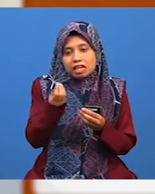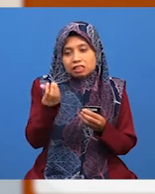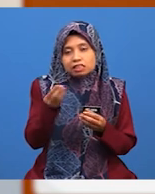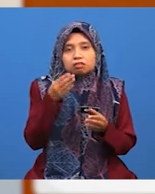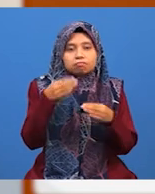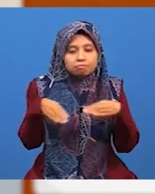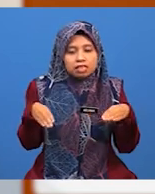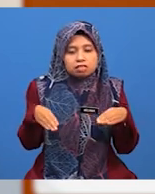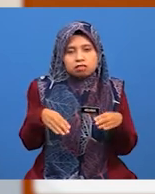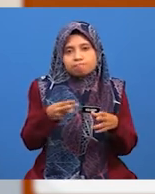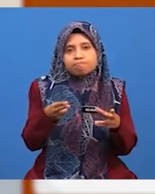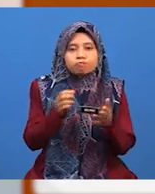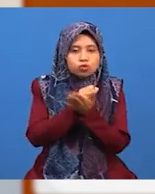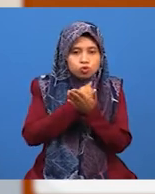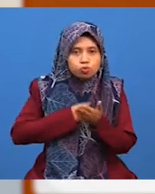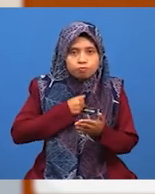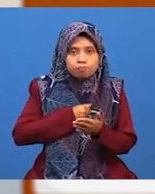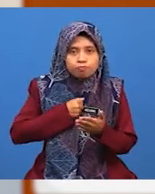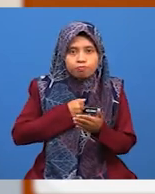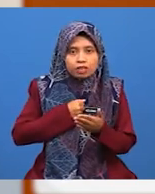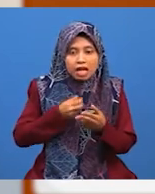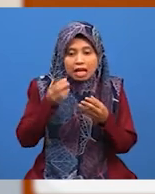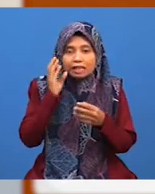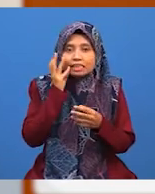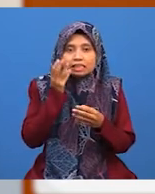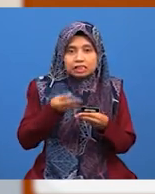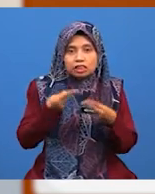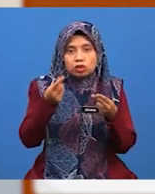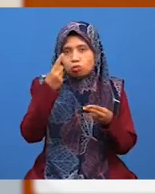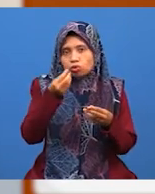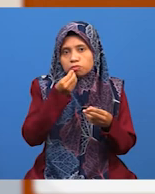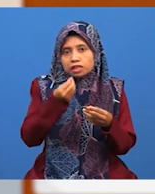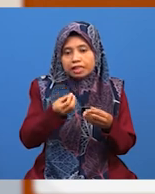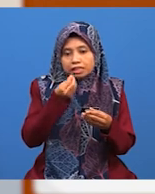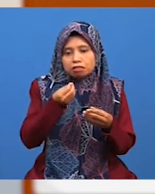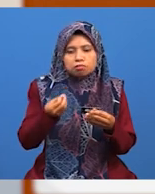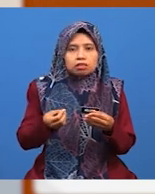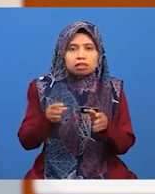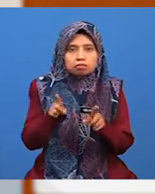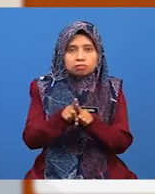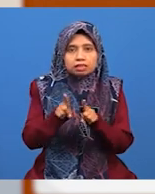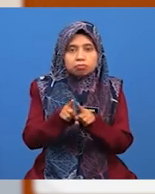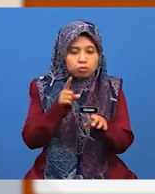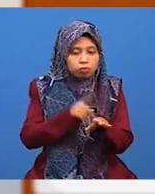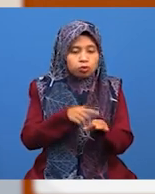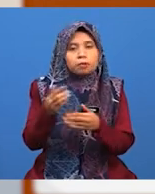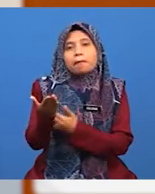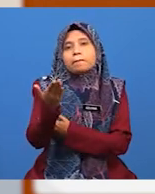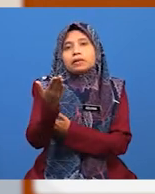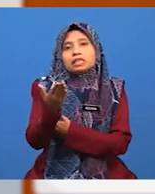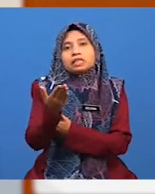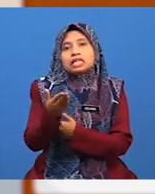harap dilupa. Nasi dihidang untuk dimakan. Dimakan bersama di waktu